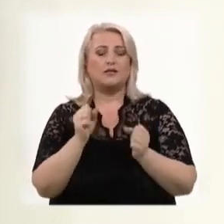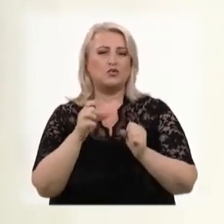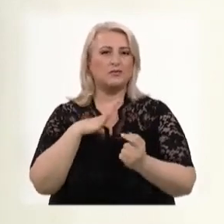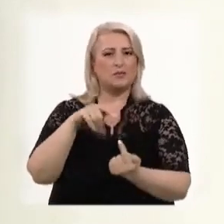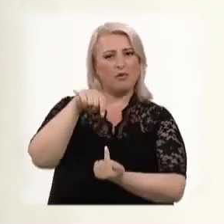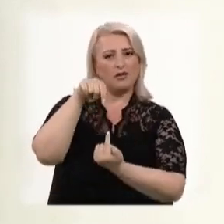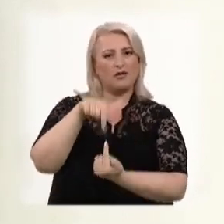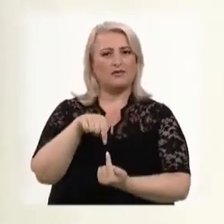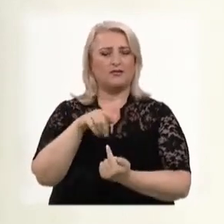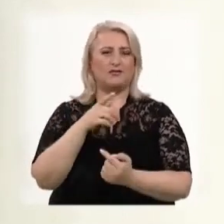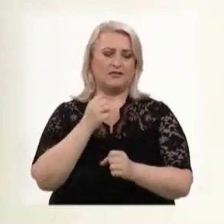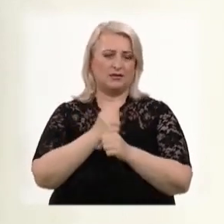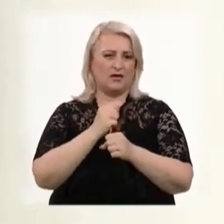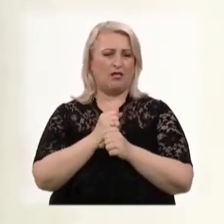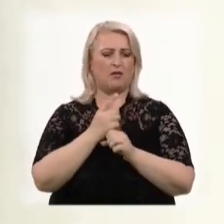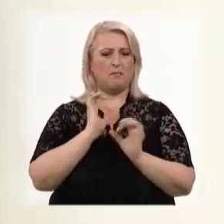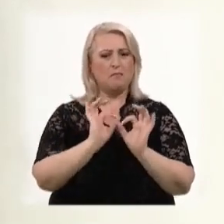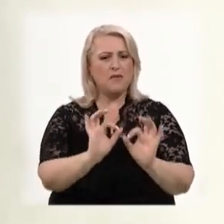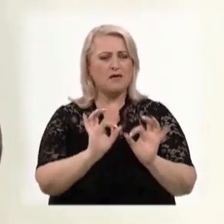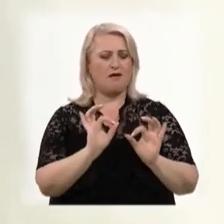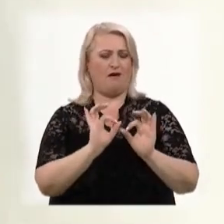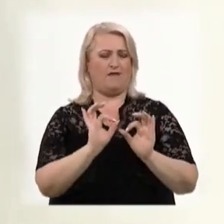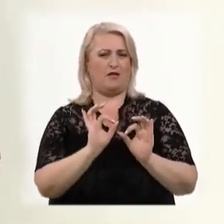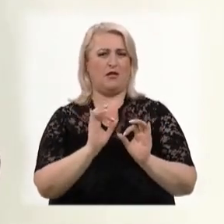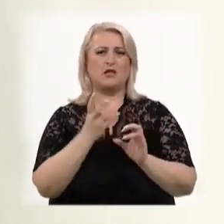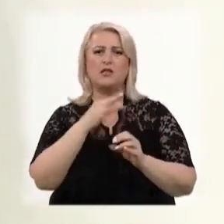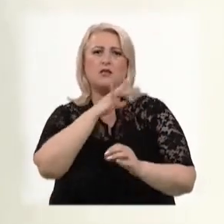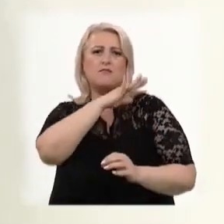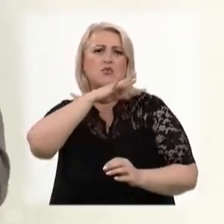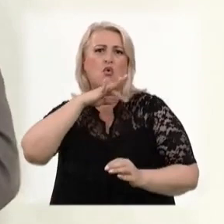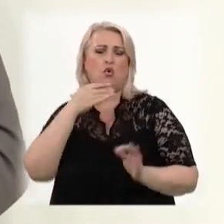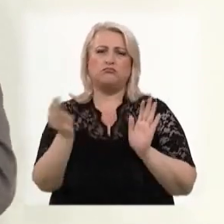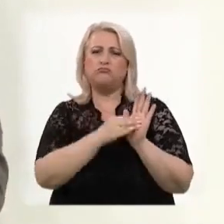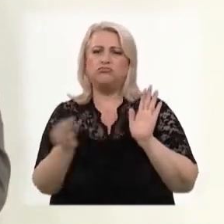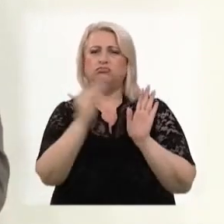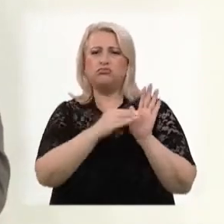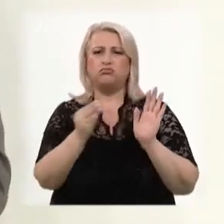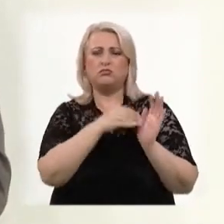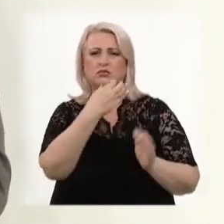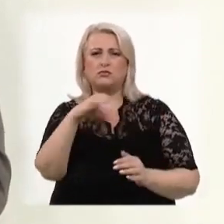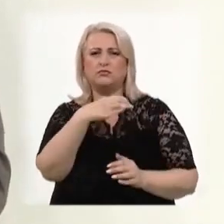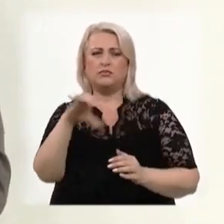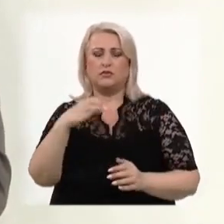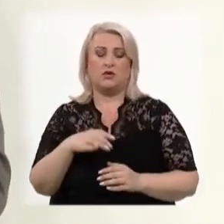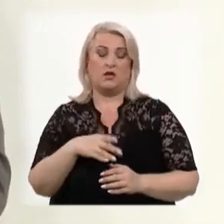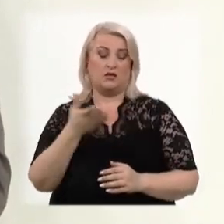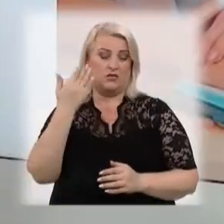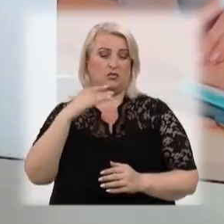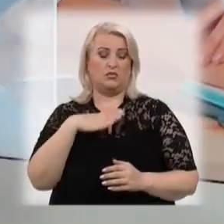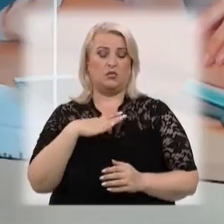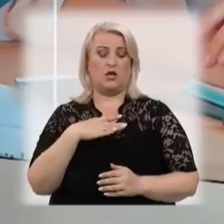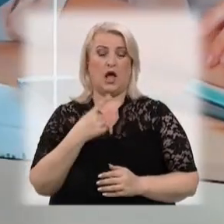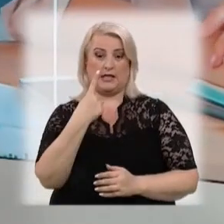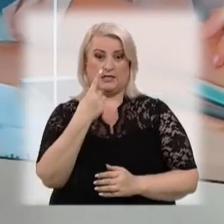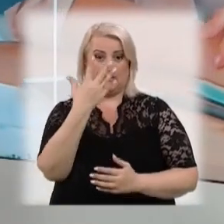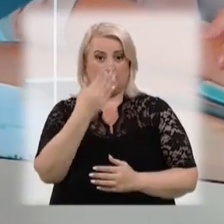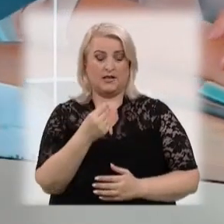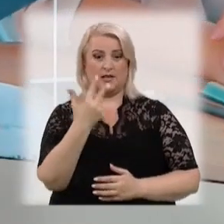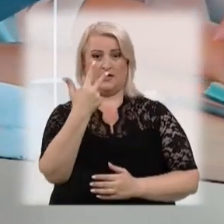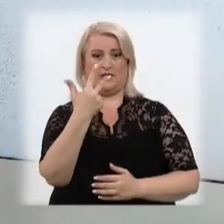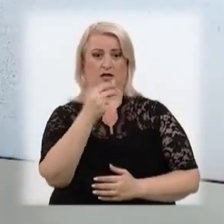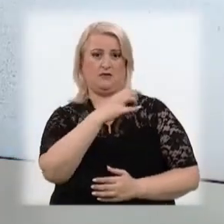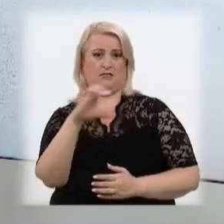relevant fie un continent autentic adică nu pot sta mult Era moda de trei postari pe zi îmi plăcea îmi place să vorbesc despre asta dar